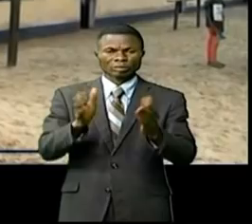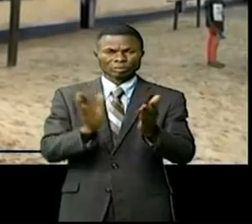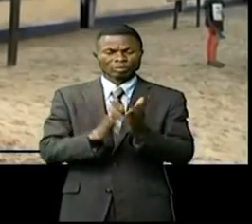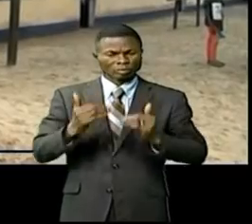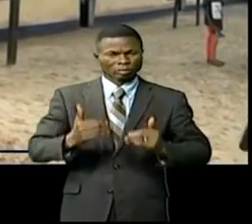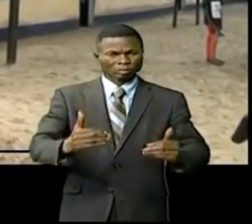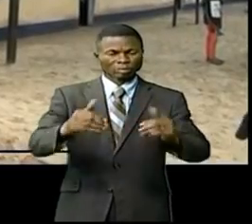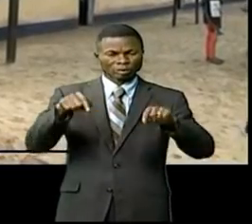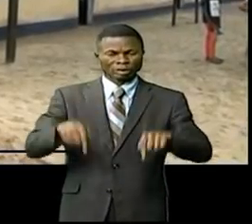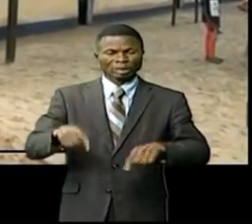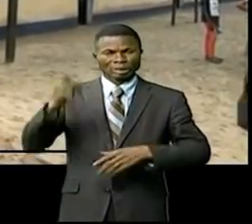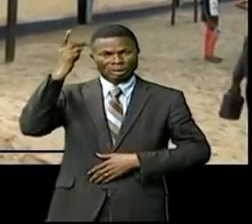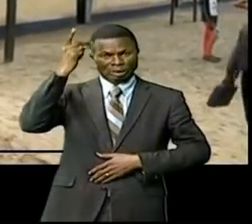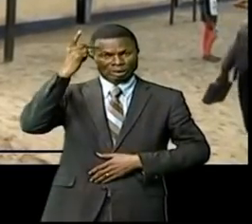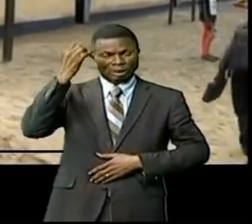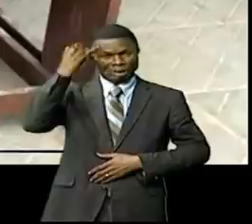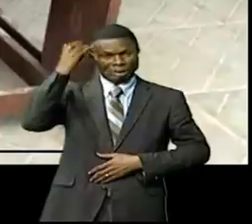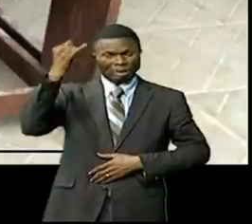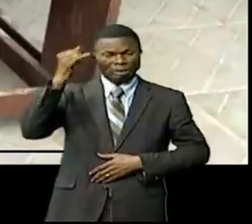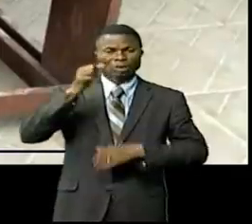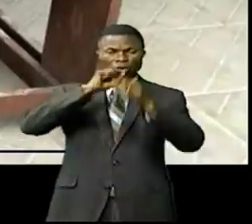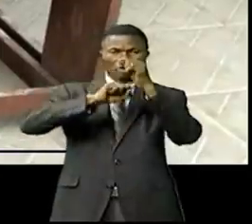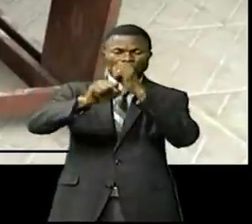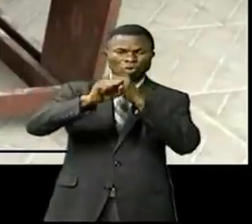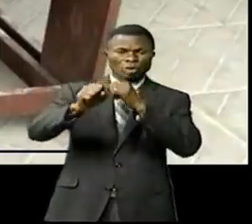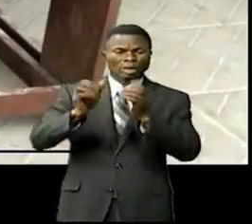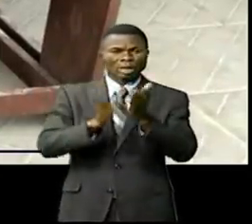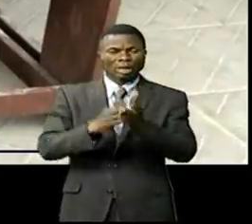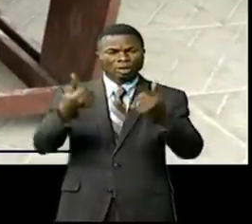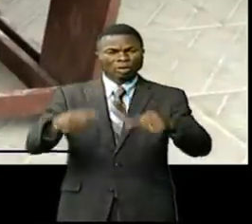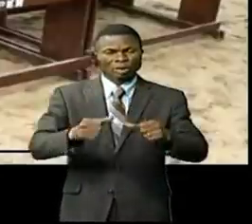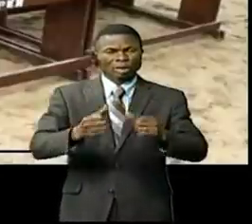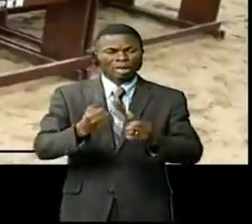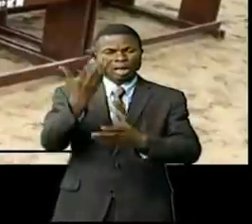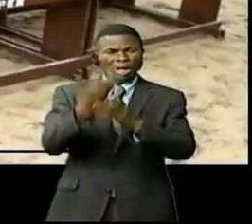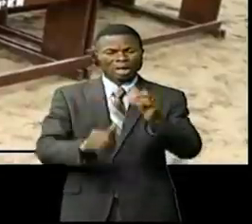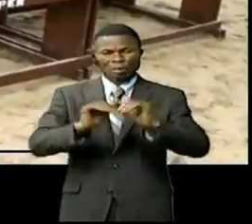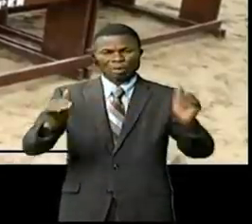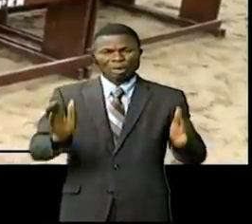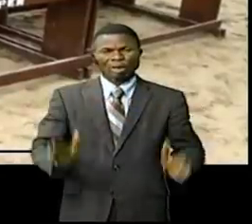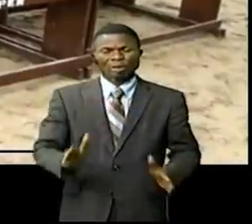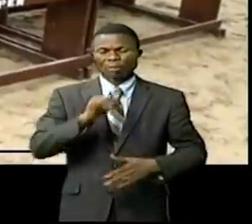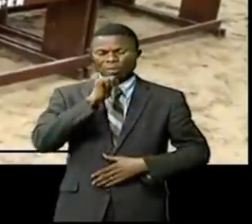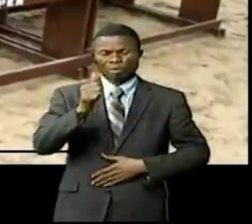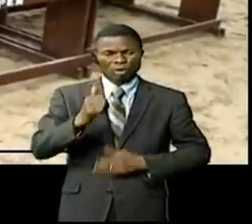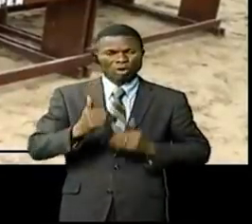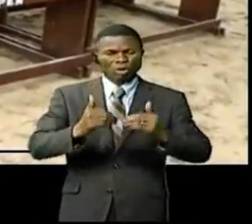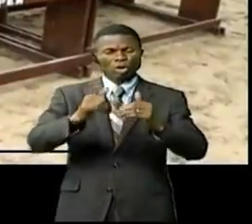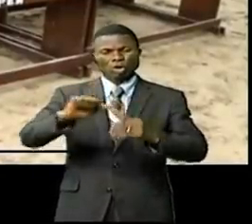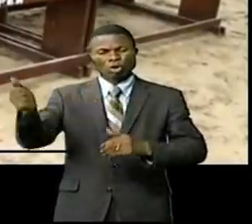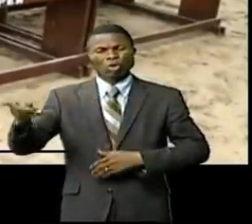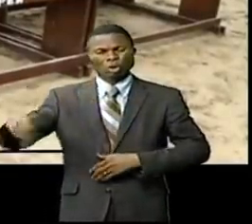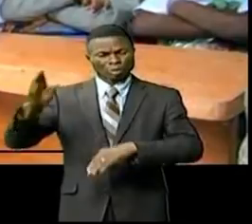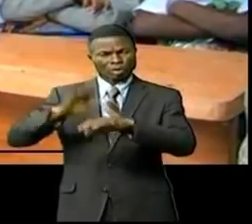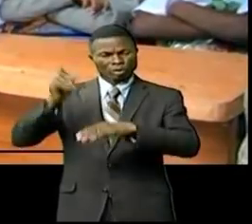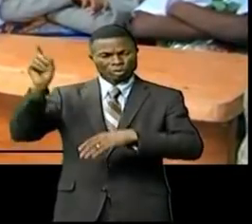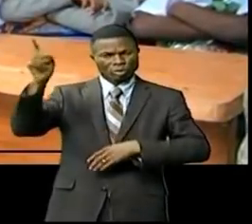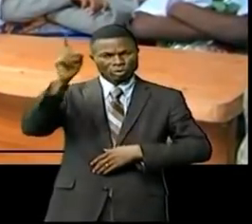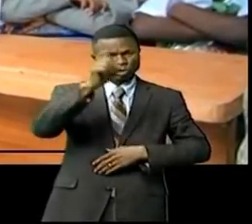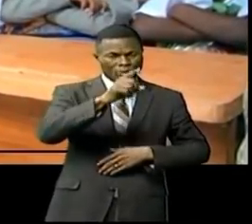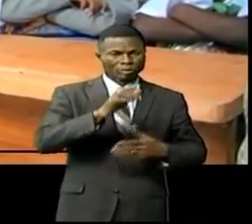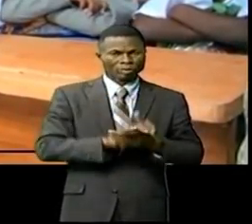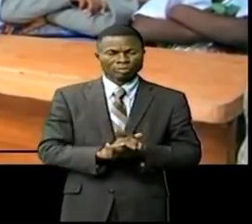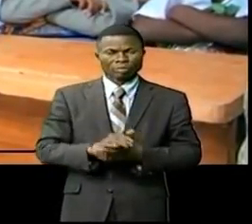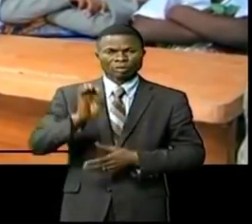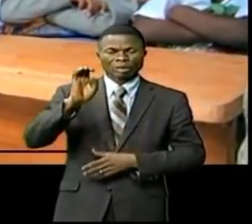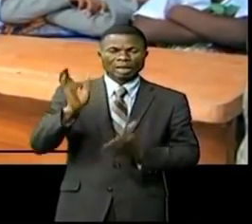poursuit à Kinshasa dans le cadre de la campagne « Aucune école sans bancs ». C'est là avant de s'étendre dans d'autres provinces du pays. L'épée